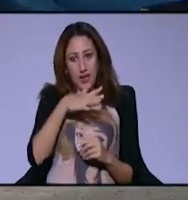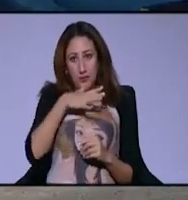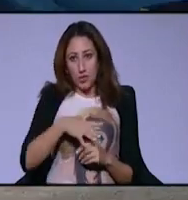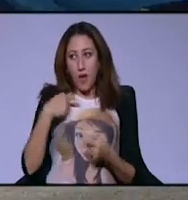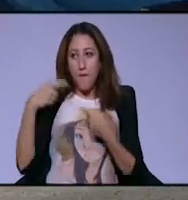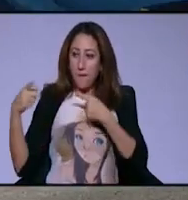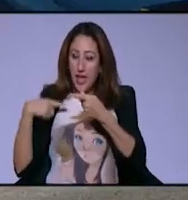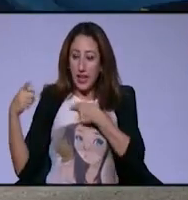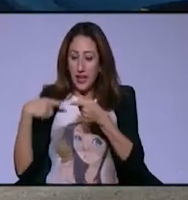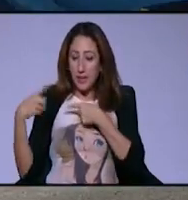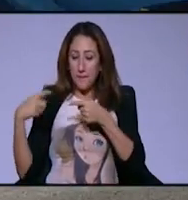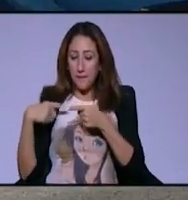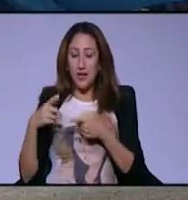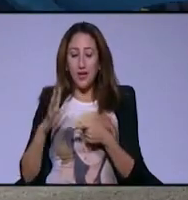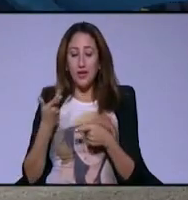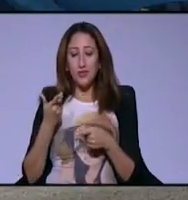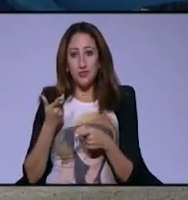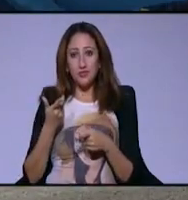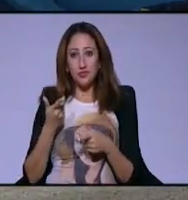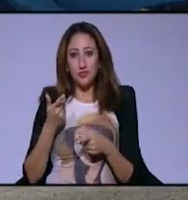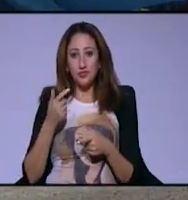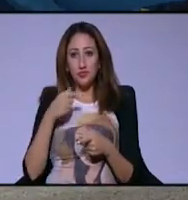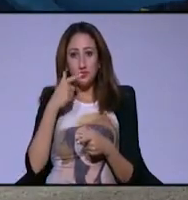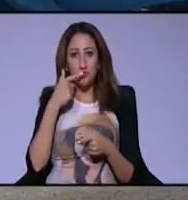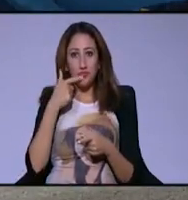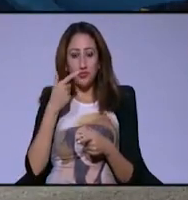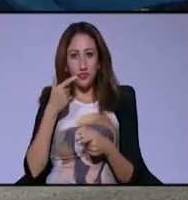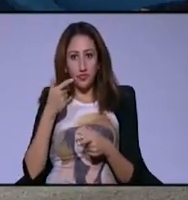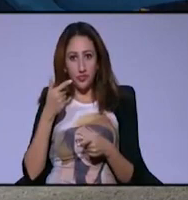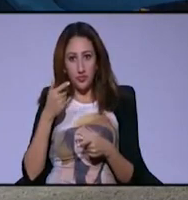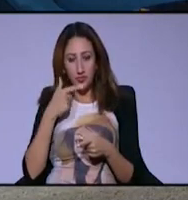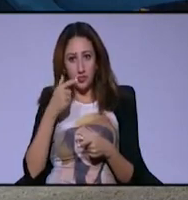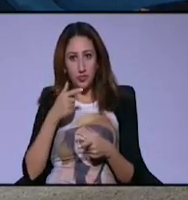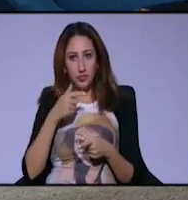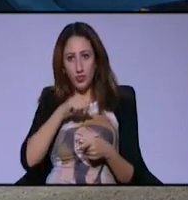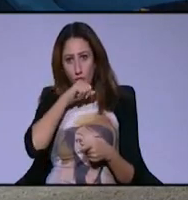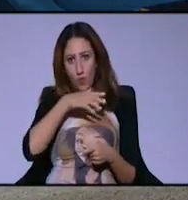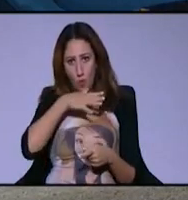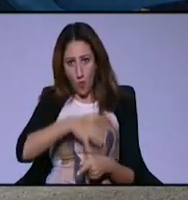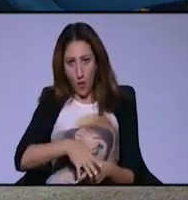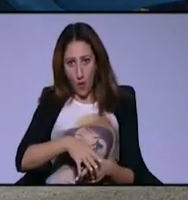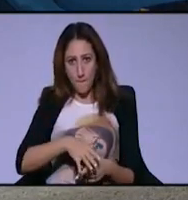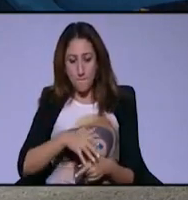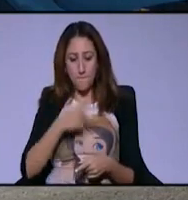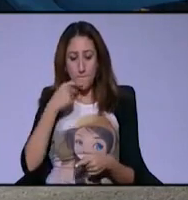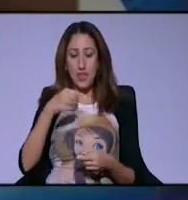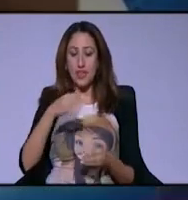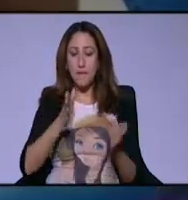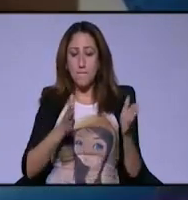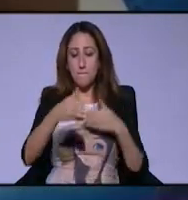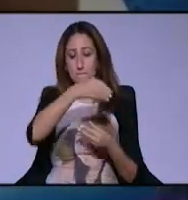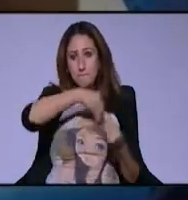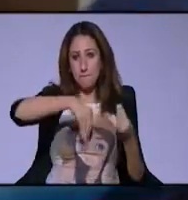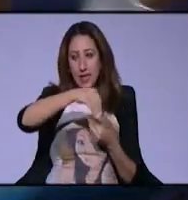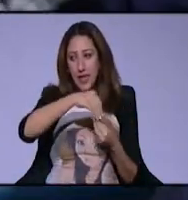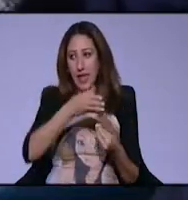عليه على طريق الهجرة، هجرة النبي صلى الله عليه وسلم من مكة المكرمة إلى المدينة